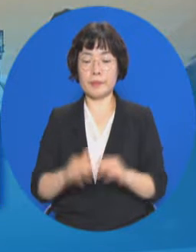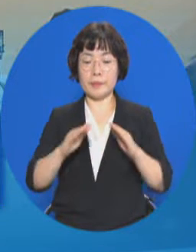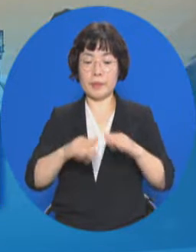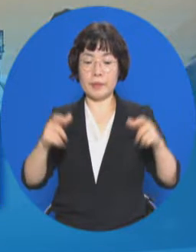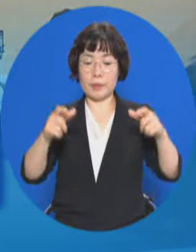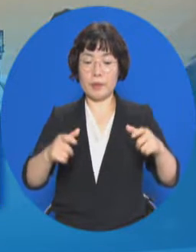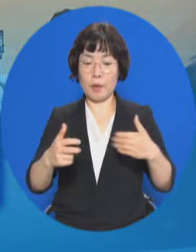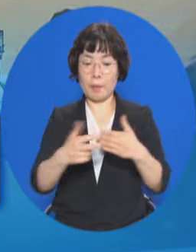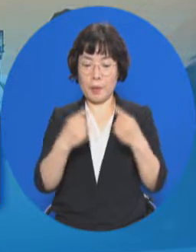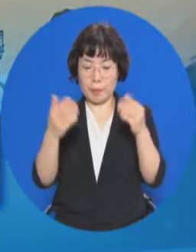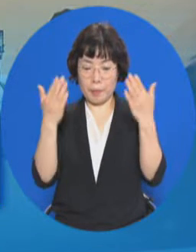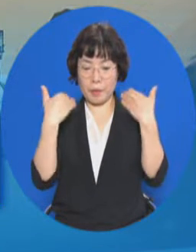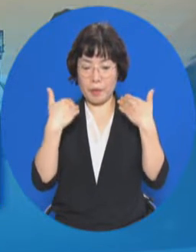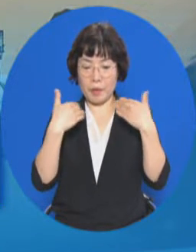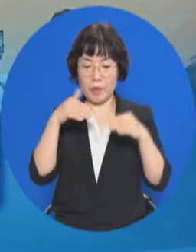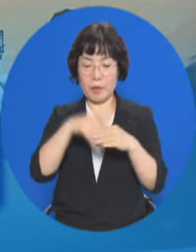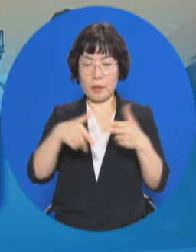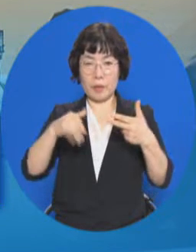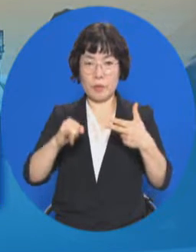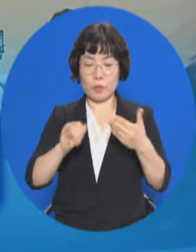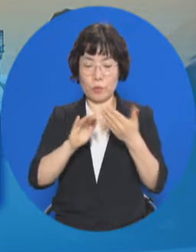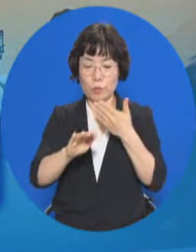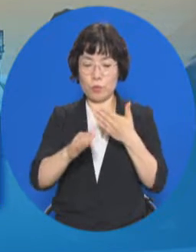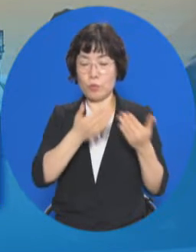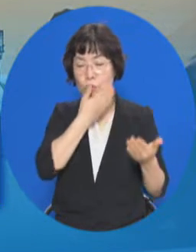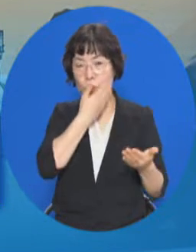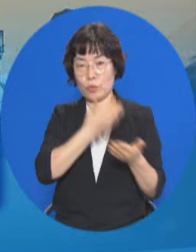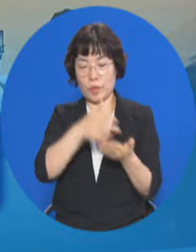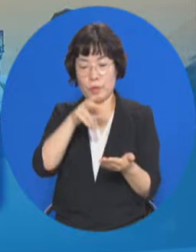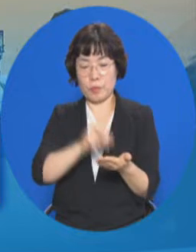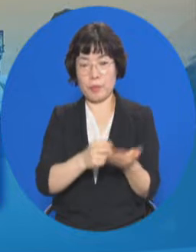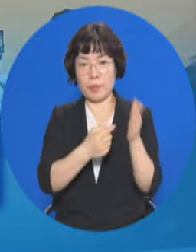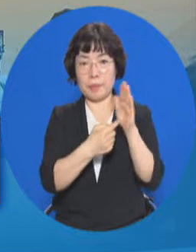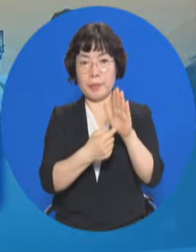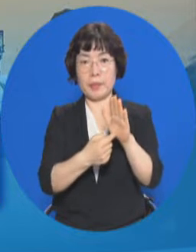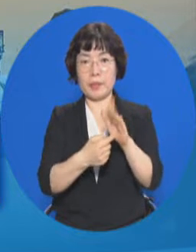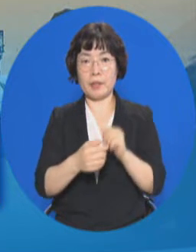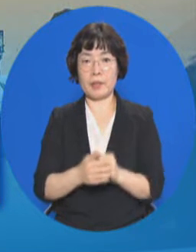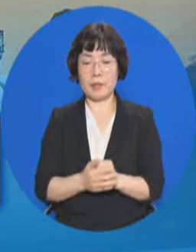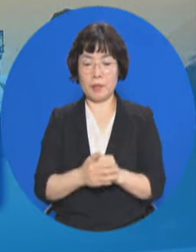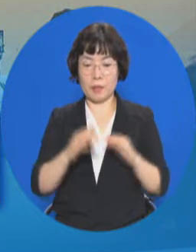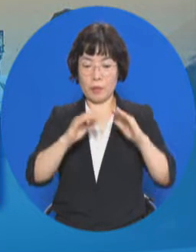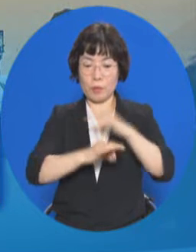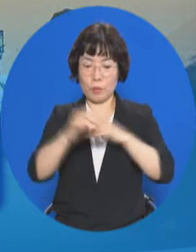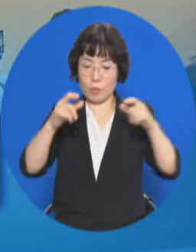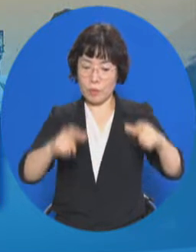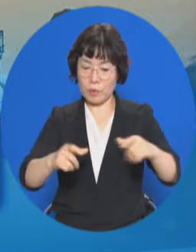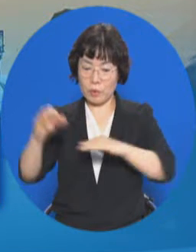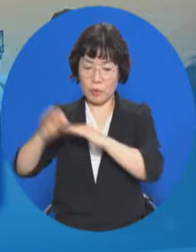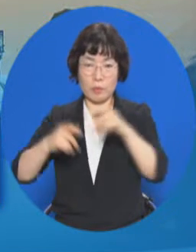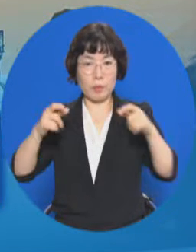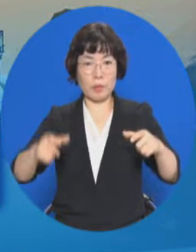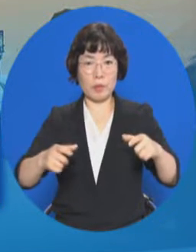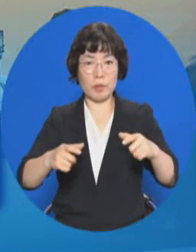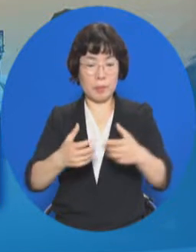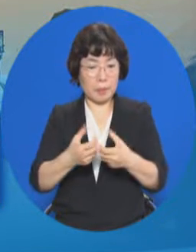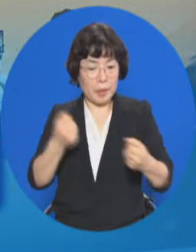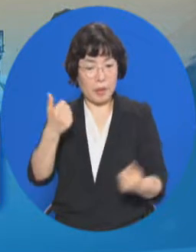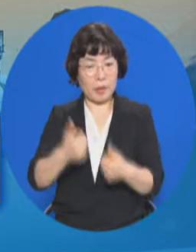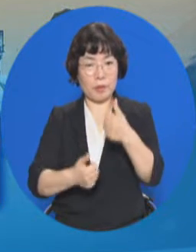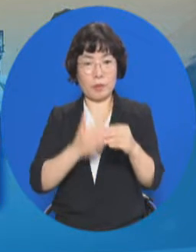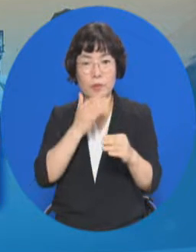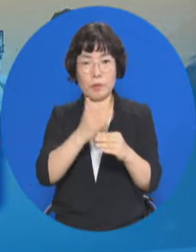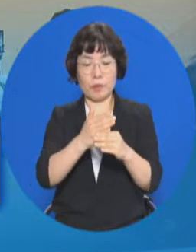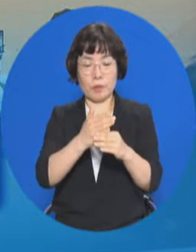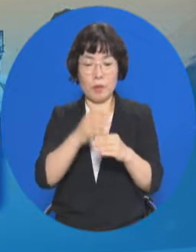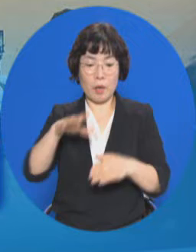전남 지역 의대 유치가 민선 7기 후반기 주요 이슈로 떠오르고 있습니다. 동북권이냐 서북권이냐 물밑 경쟁이 이어지고